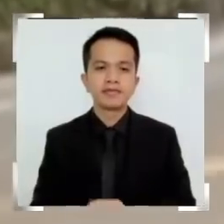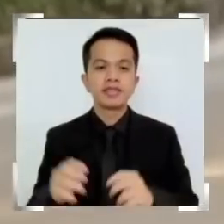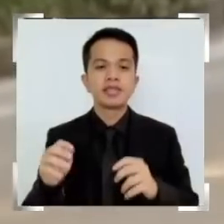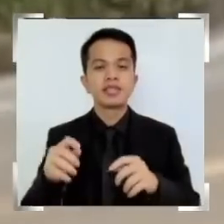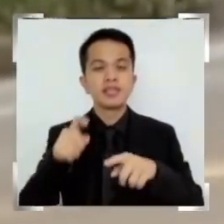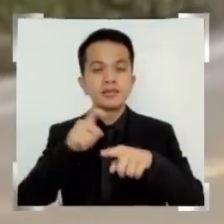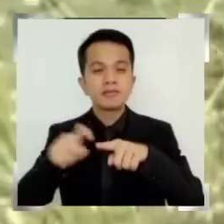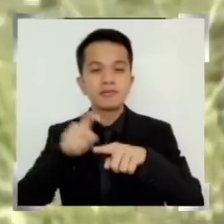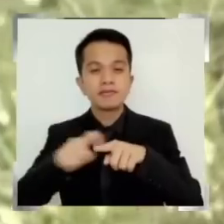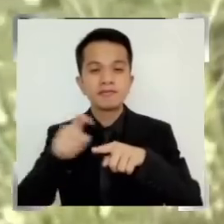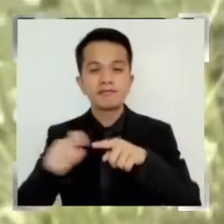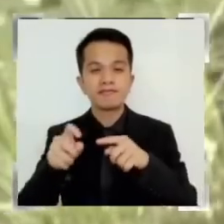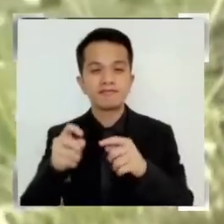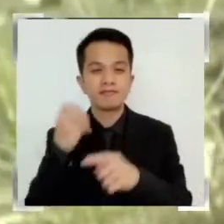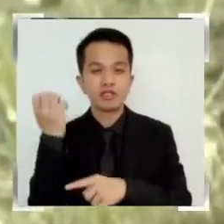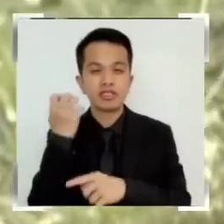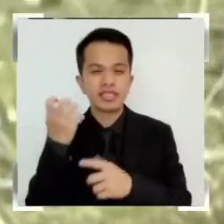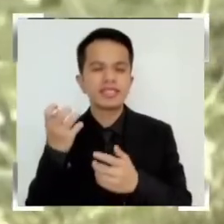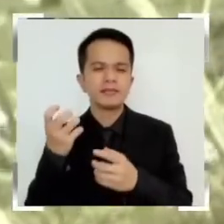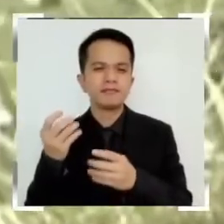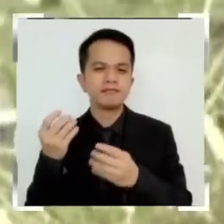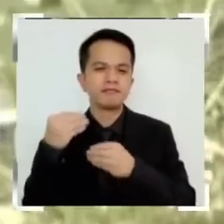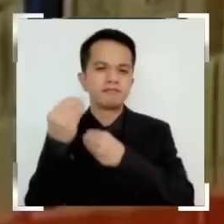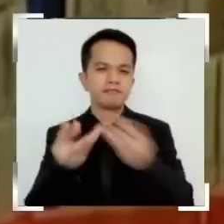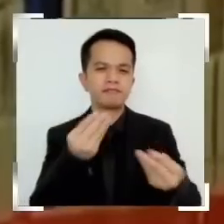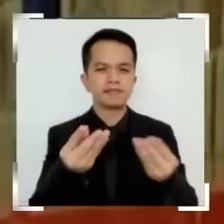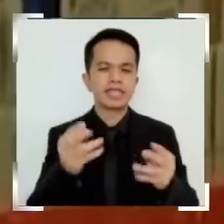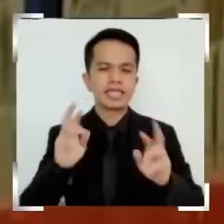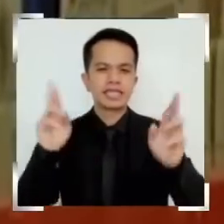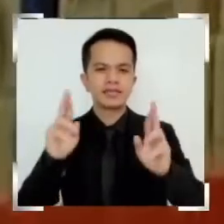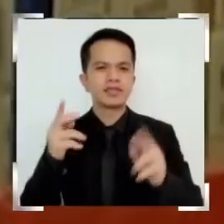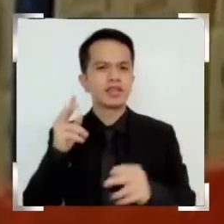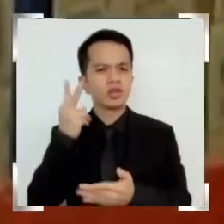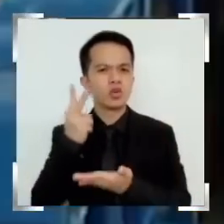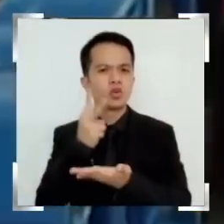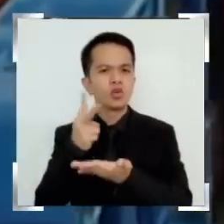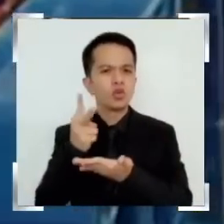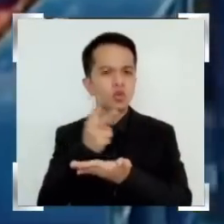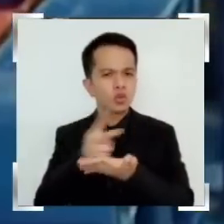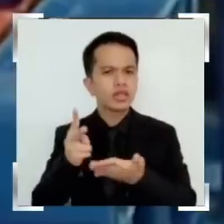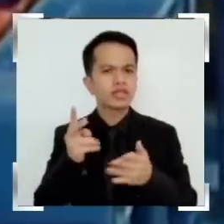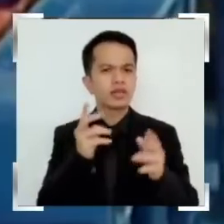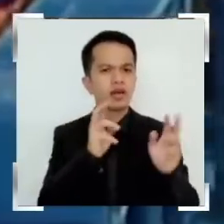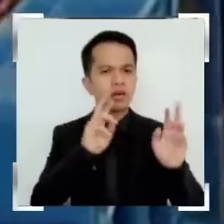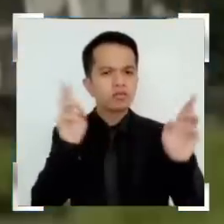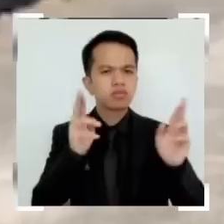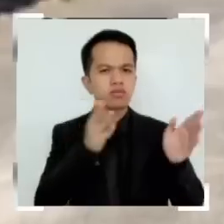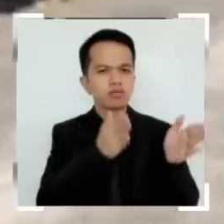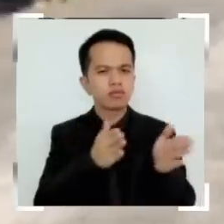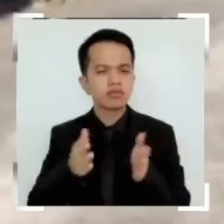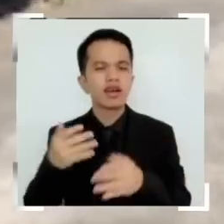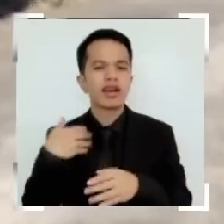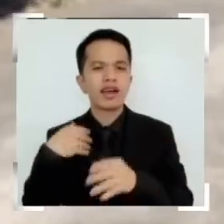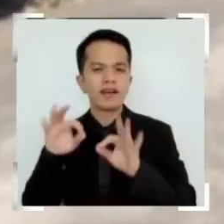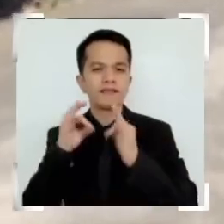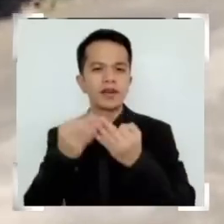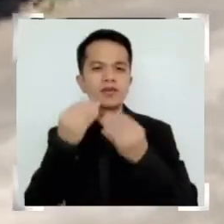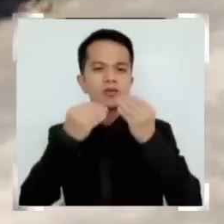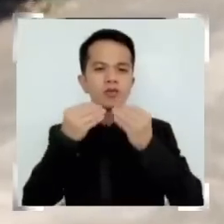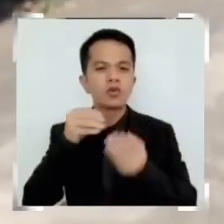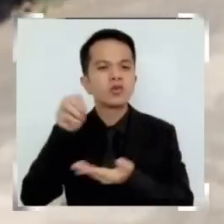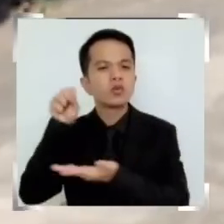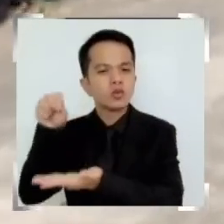kampante, kaya ho, almost 2 weeks na ho kami naghahanda para ho dito. May family food pack na po kami. Mayroon din ho